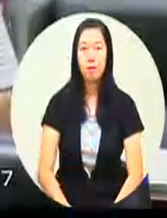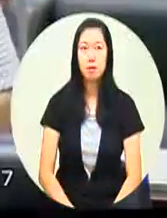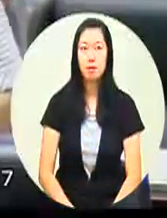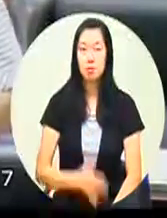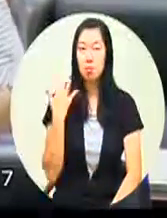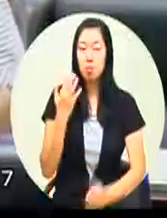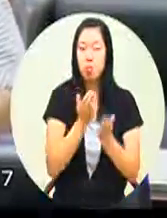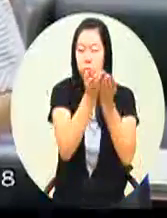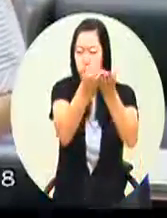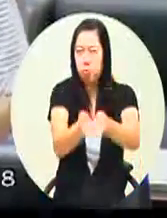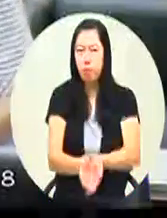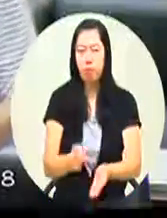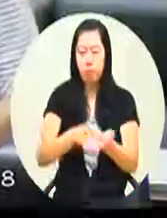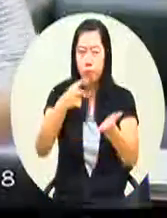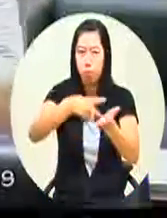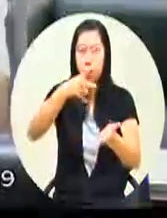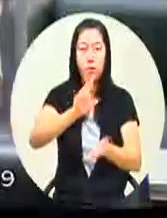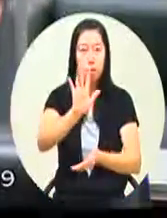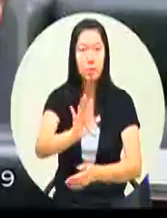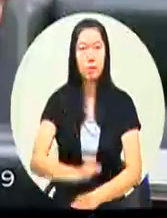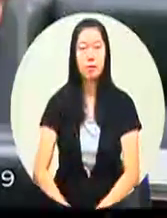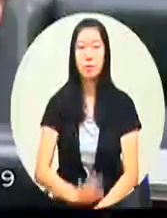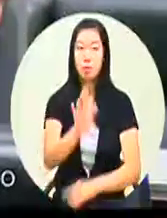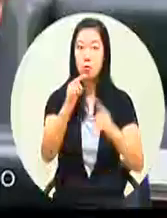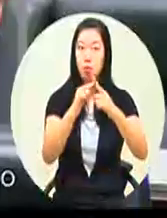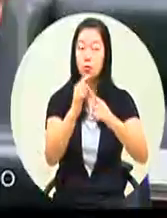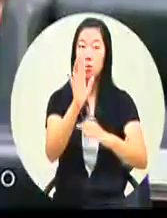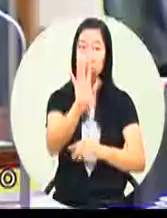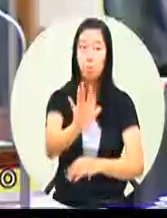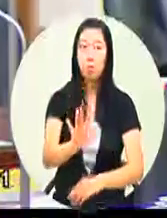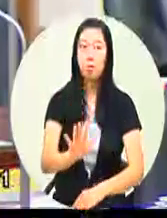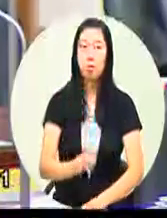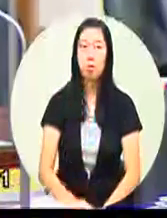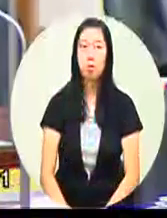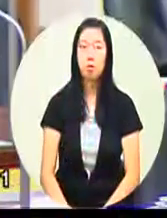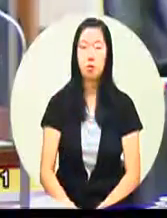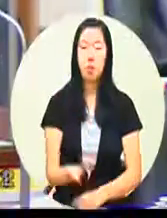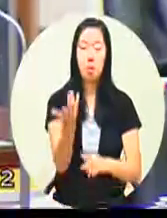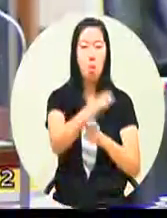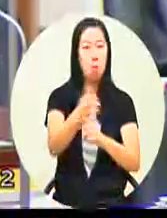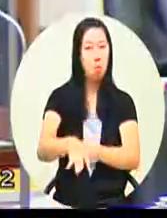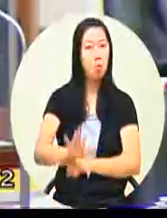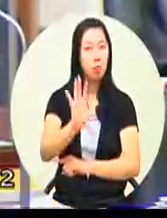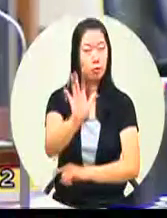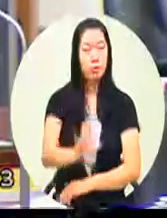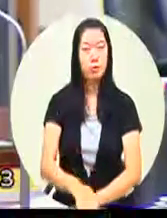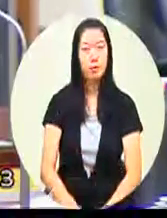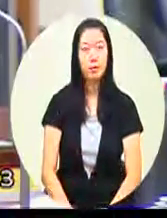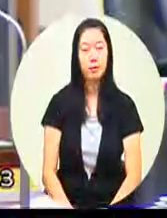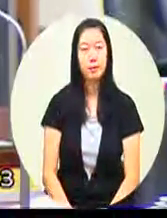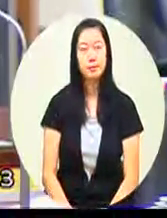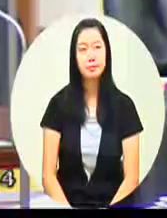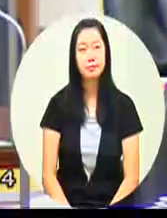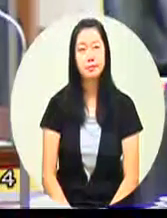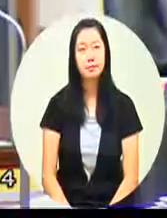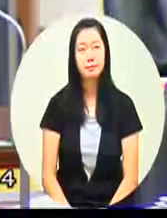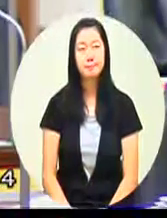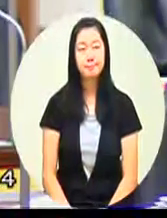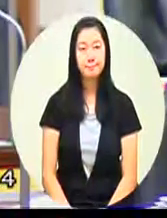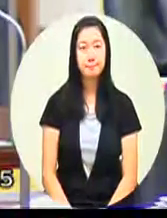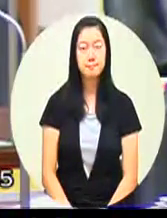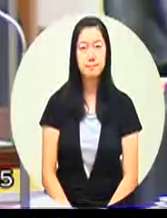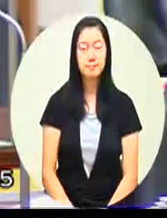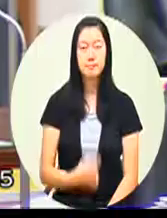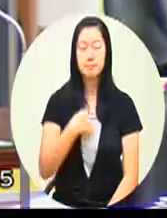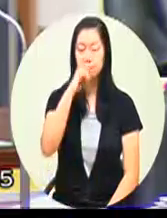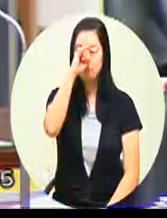的翻船过，曾经也有人因为这样子 也被找不到尸体也有啊，哦，所以说希望针对